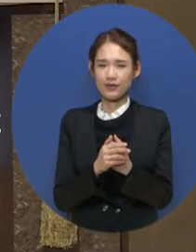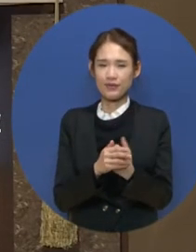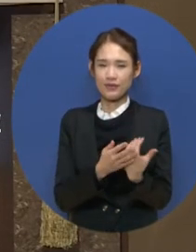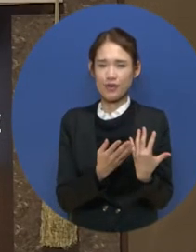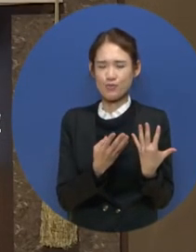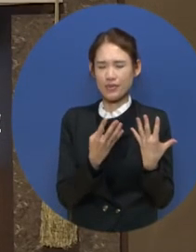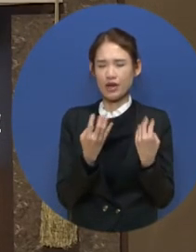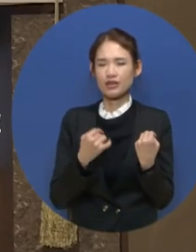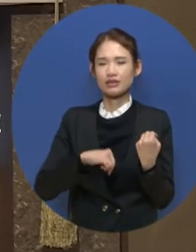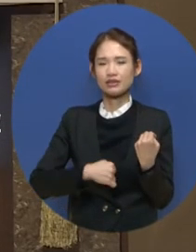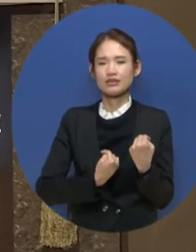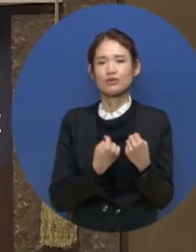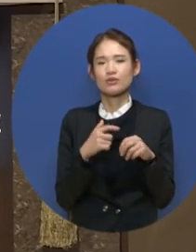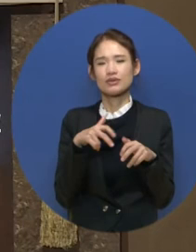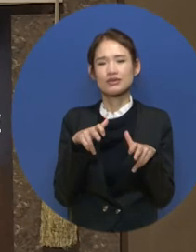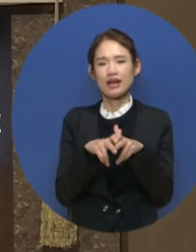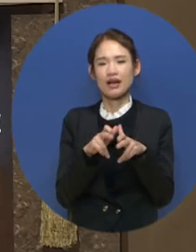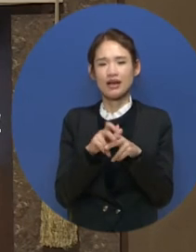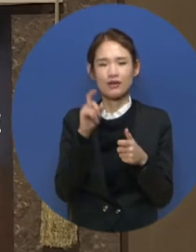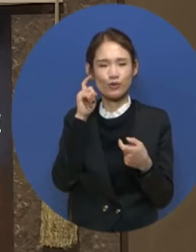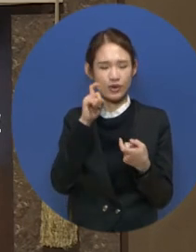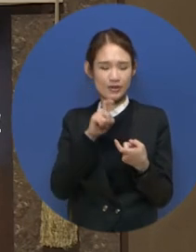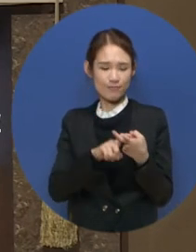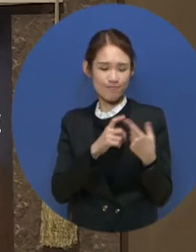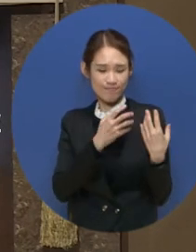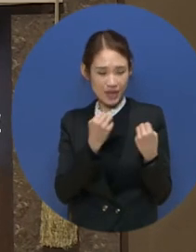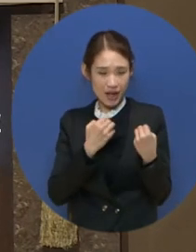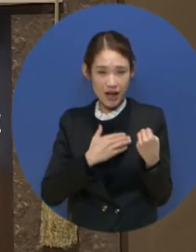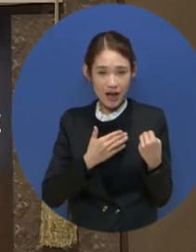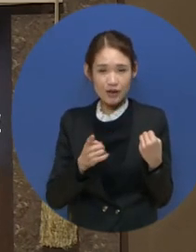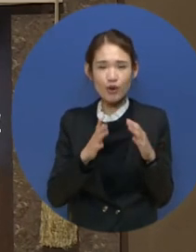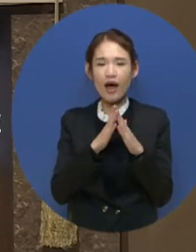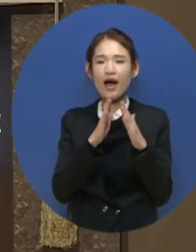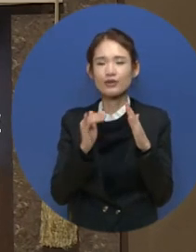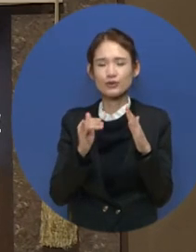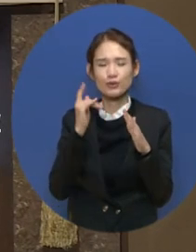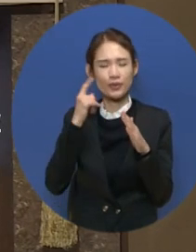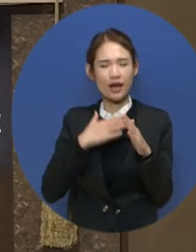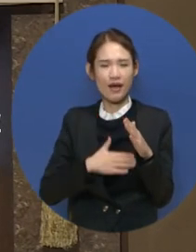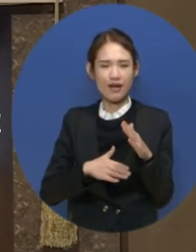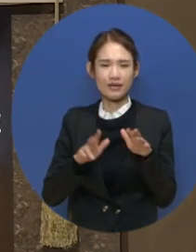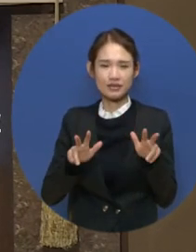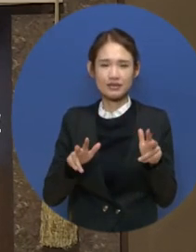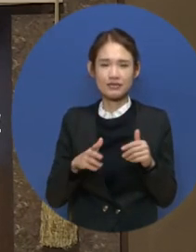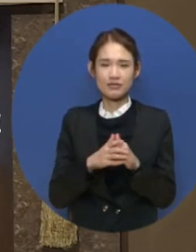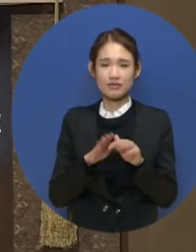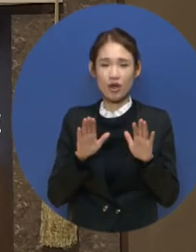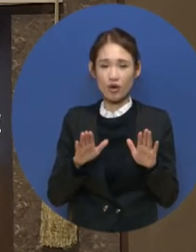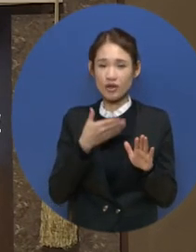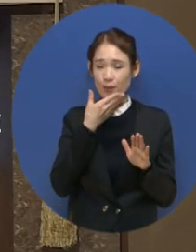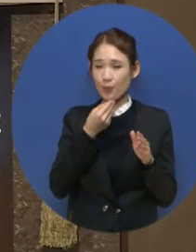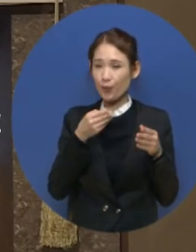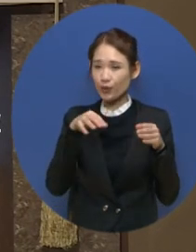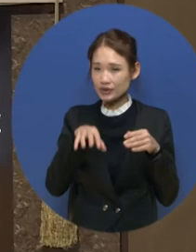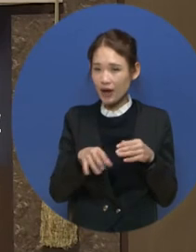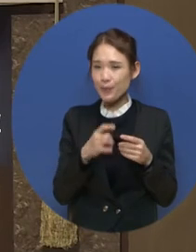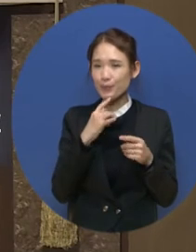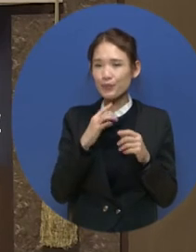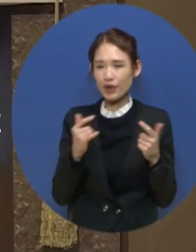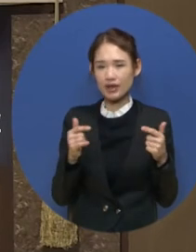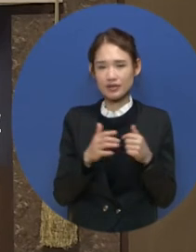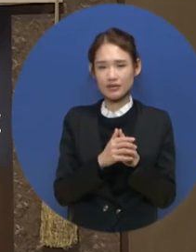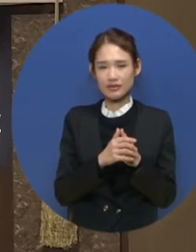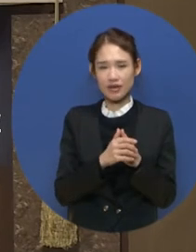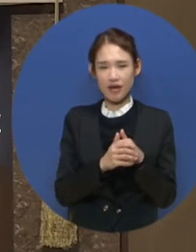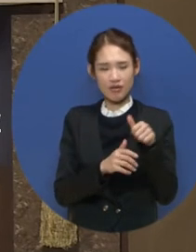장애에 대해서 알게 되고 또 그 가족이 또 알게 돼서 지금은 현재 저희 복지관 뿐만이 아니고 안 돼